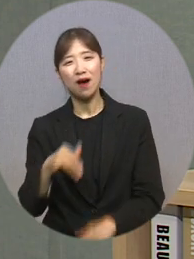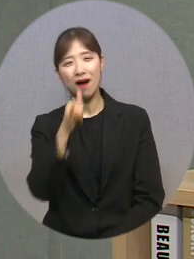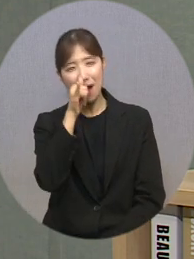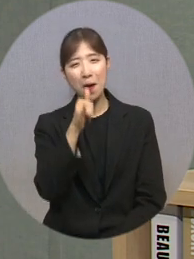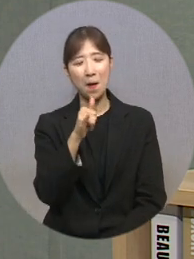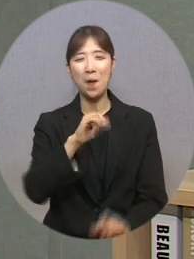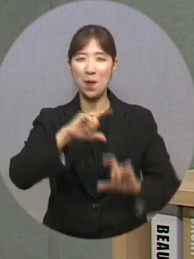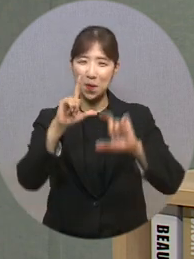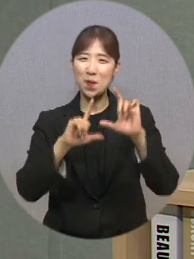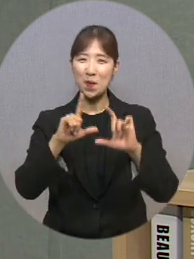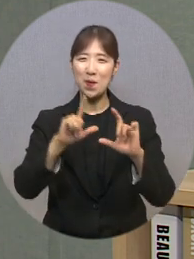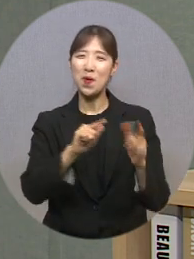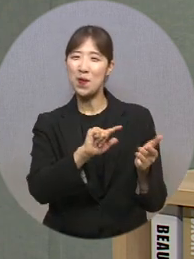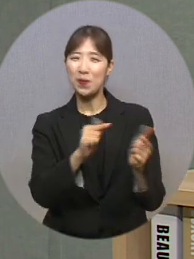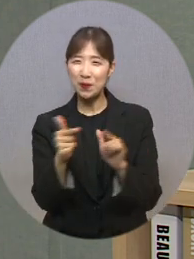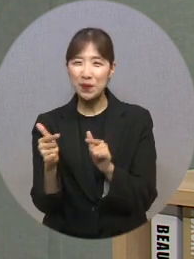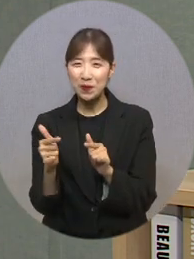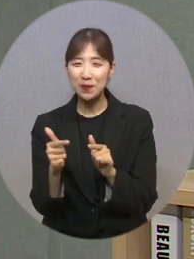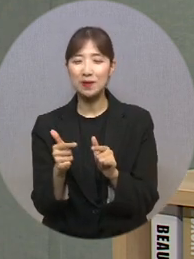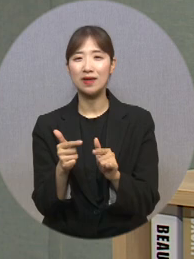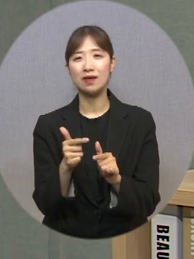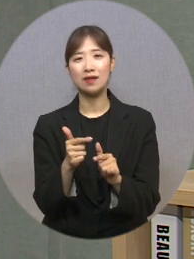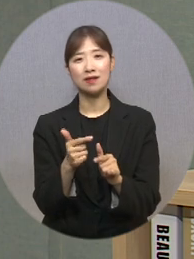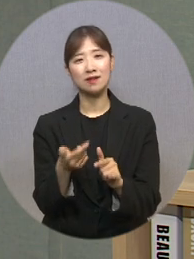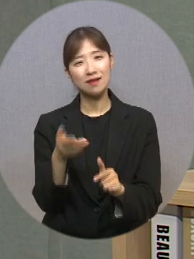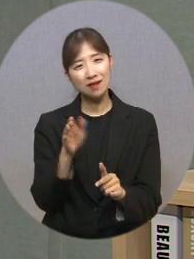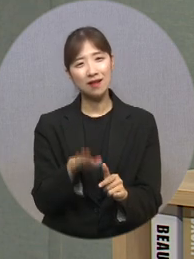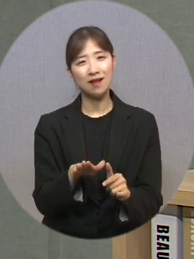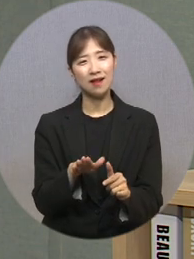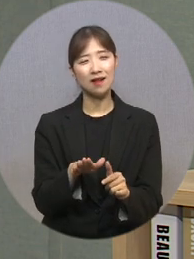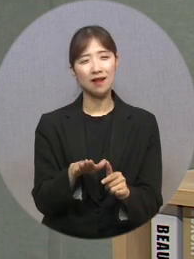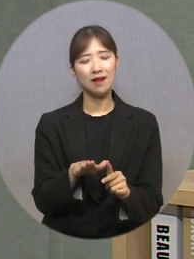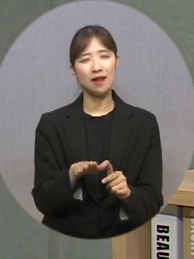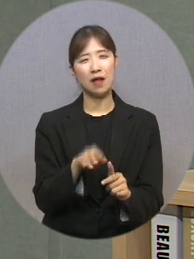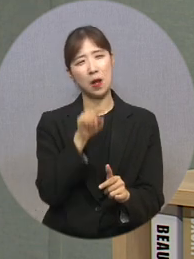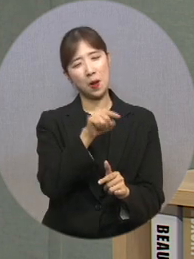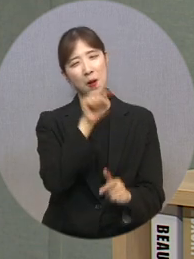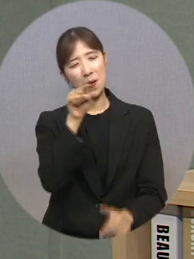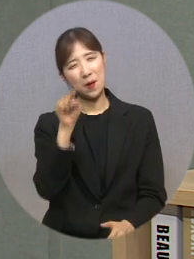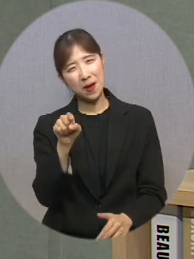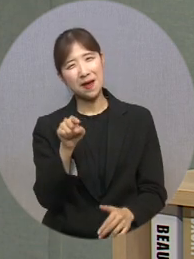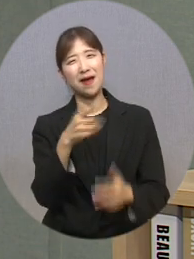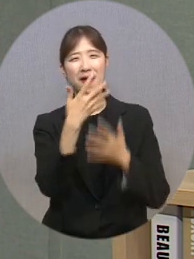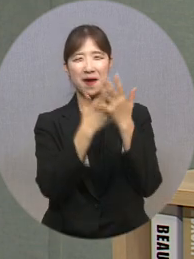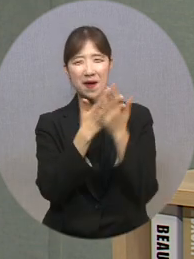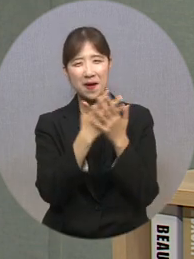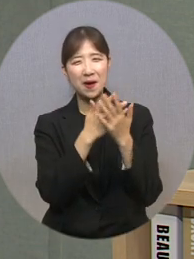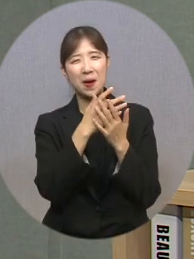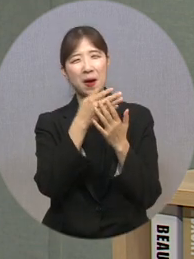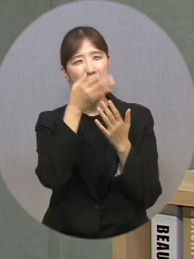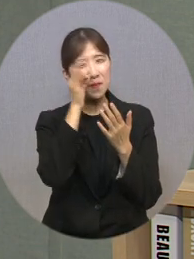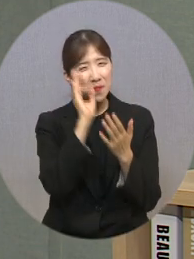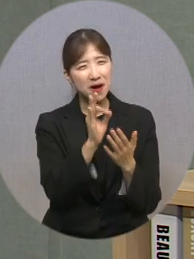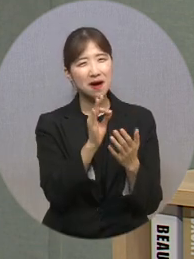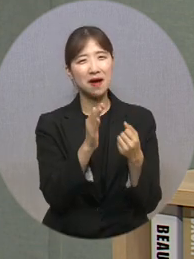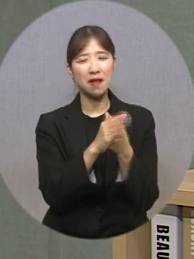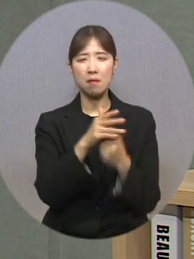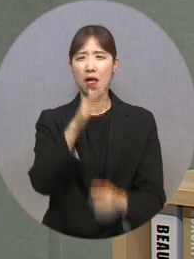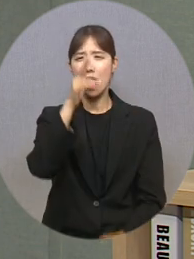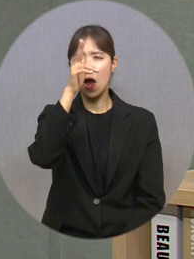가지 형태로 묘사는 되고 있습니다만 이제 그런 저런 묘사 때문에